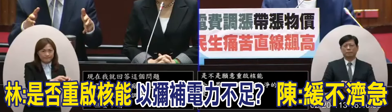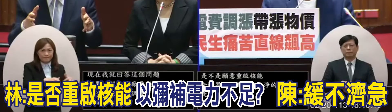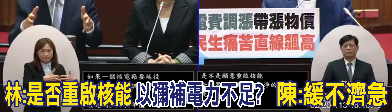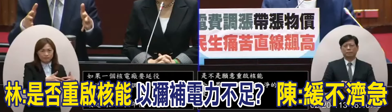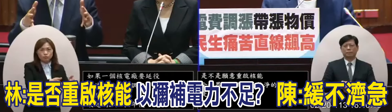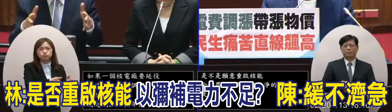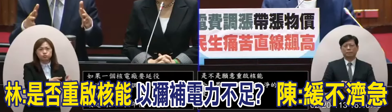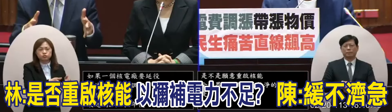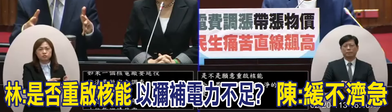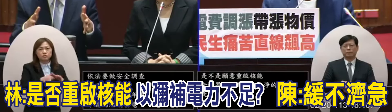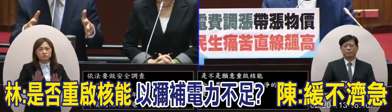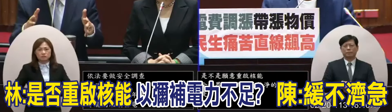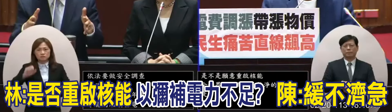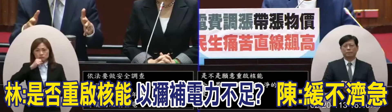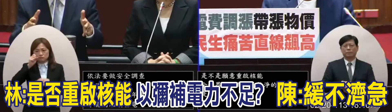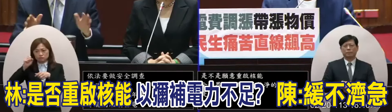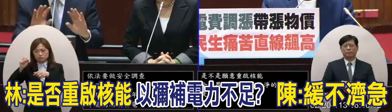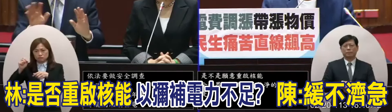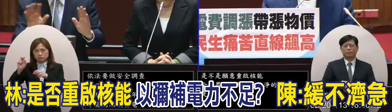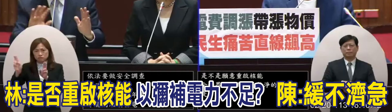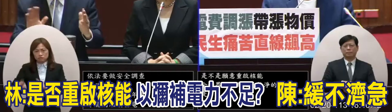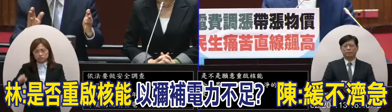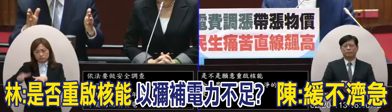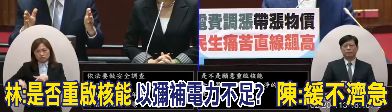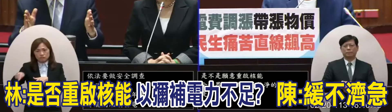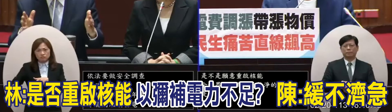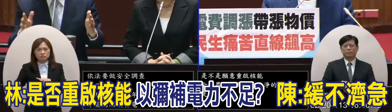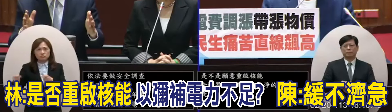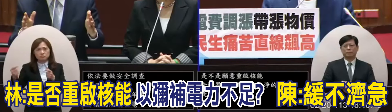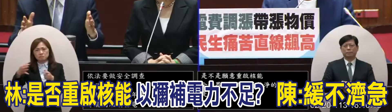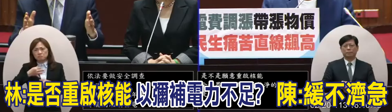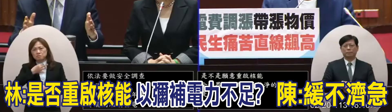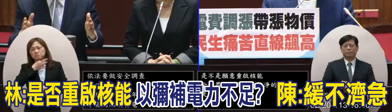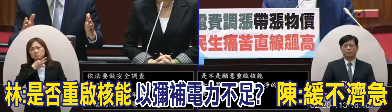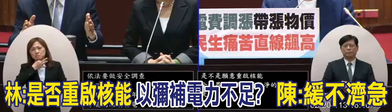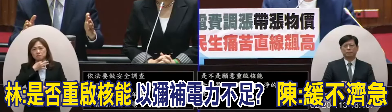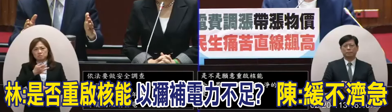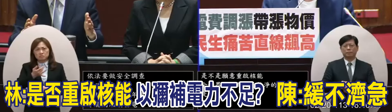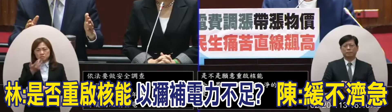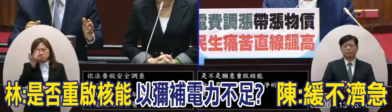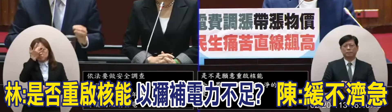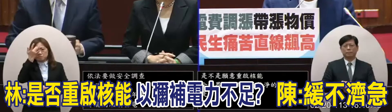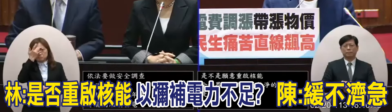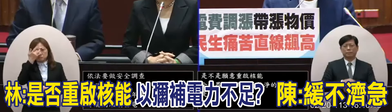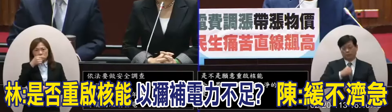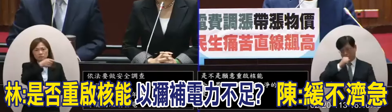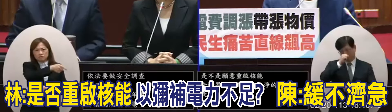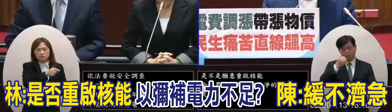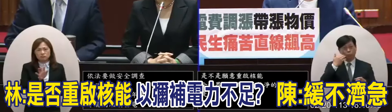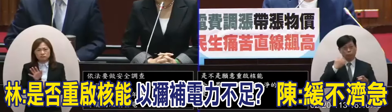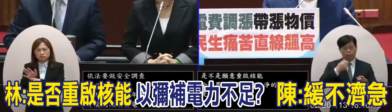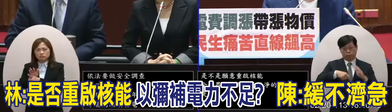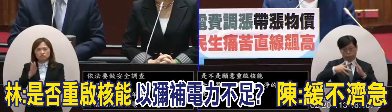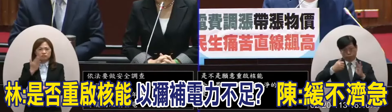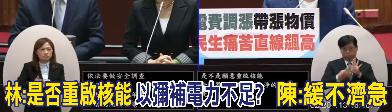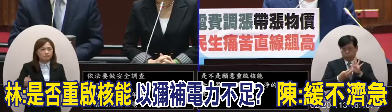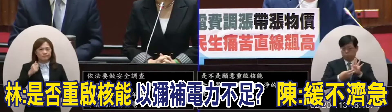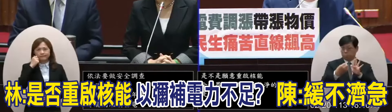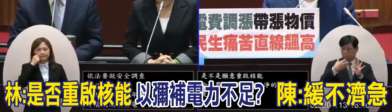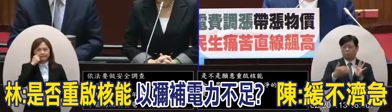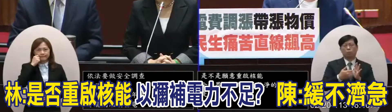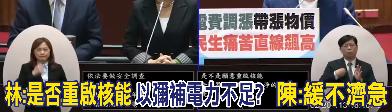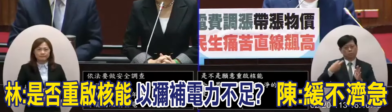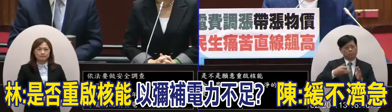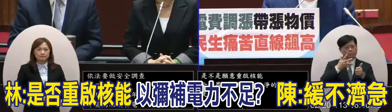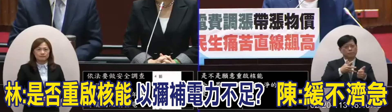的这个状况来看的话，是不能解决，短期内是不能解决问题的。 好，如果院长既然您这样说，我再请教你